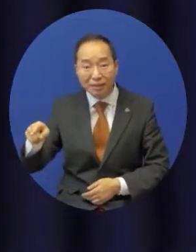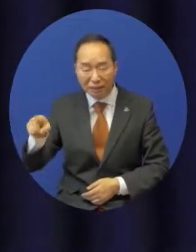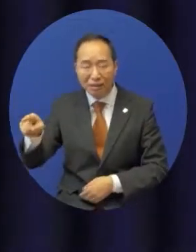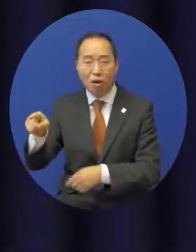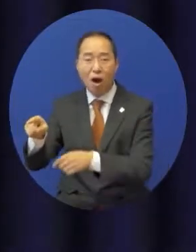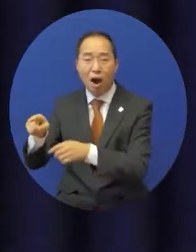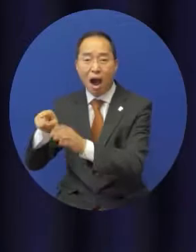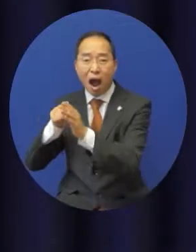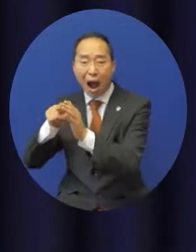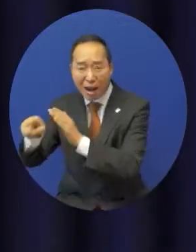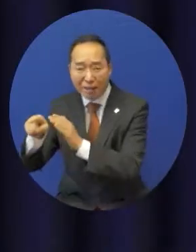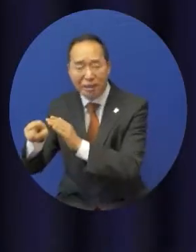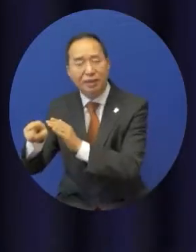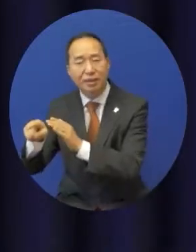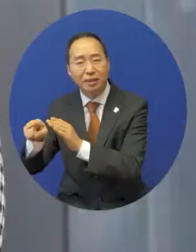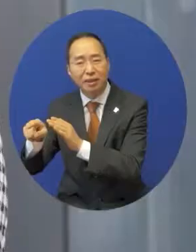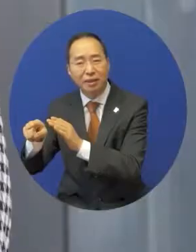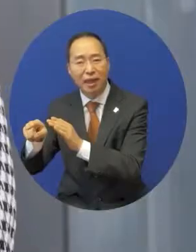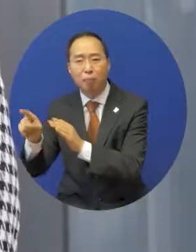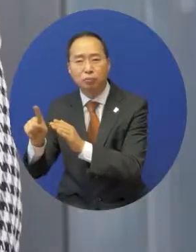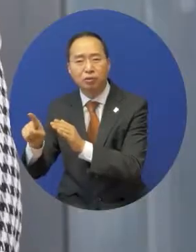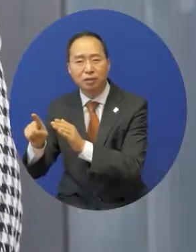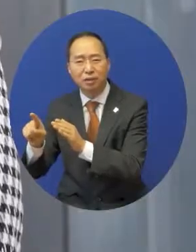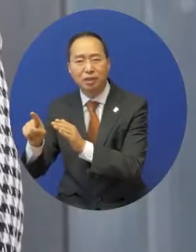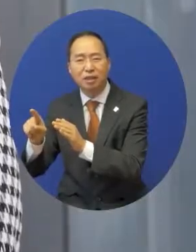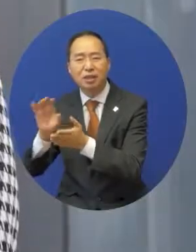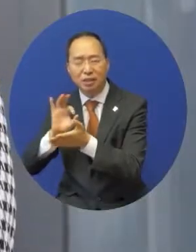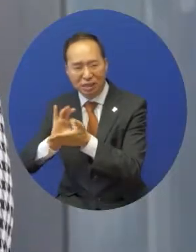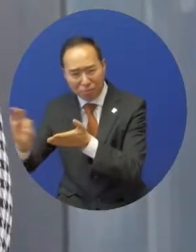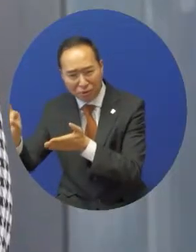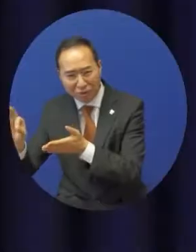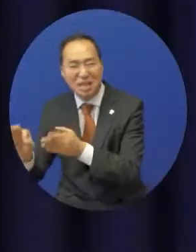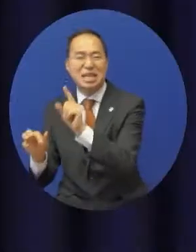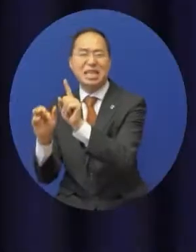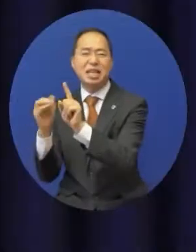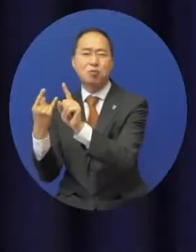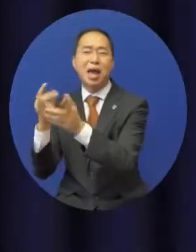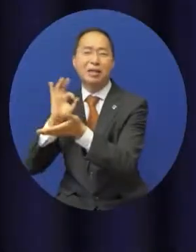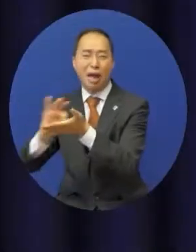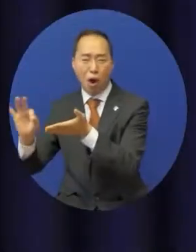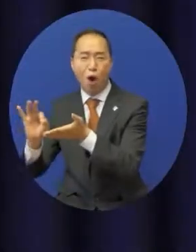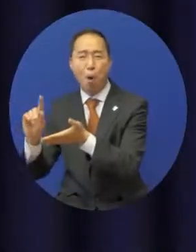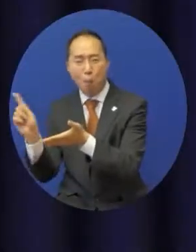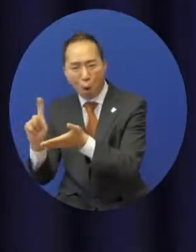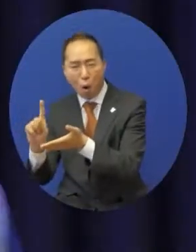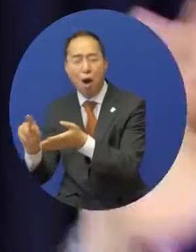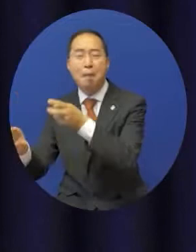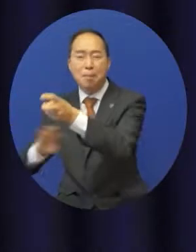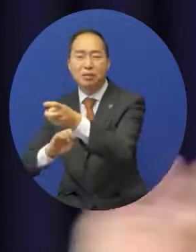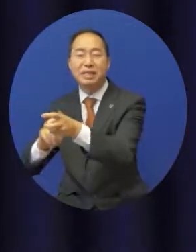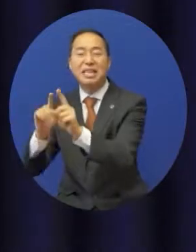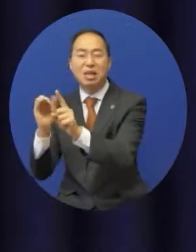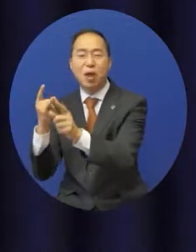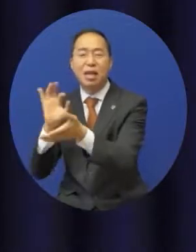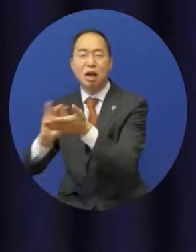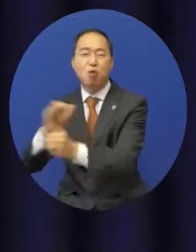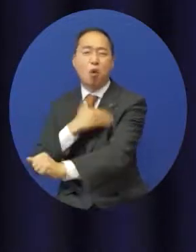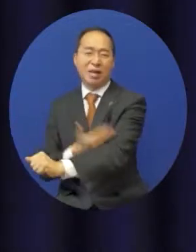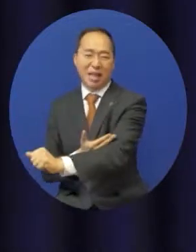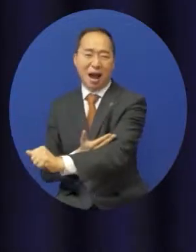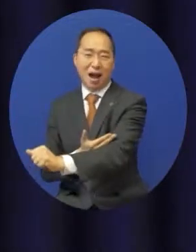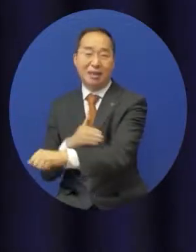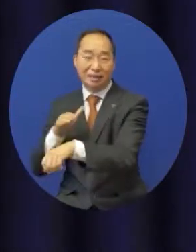거를 거기에 약속이 들어간 거야. 그러니까 이제 지불도 물론 들어가거니와 이걸 하면 버스를 탈 수